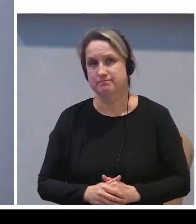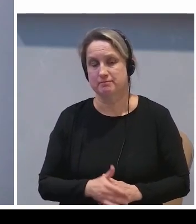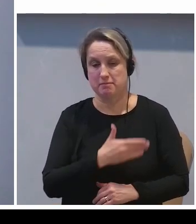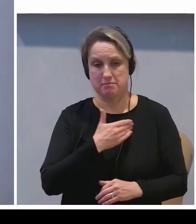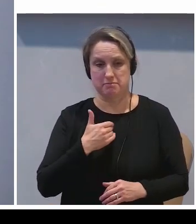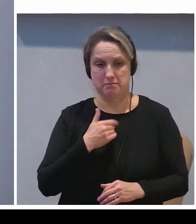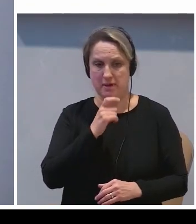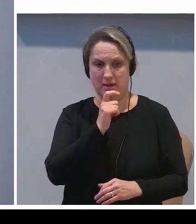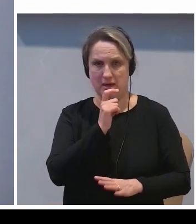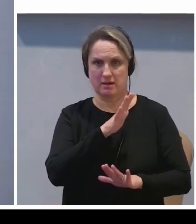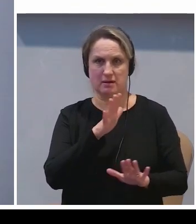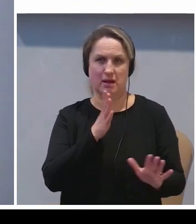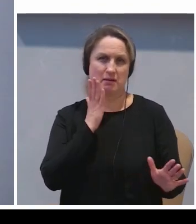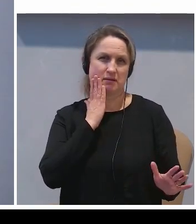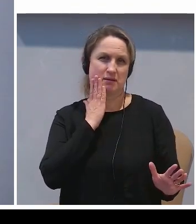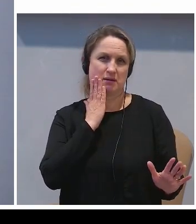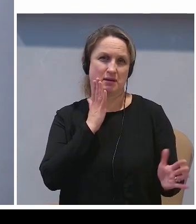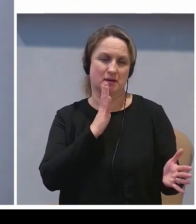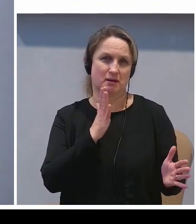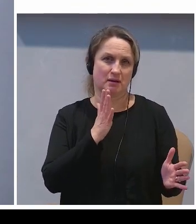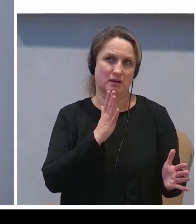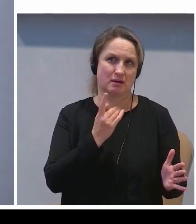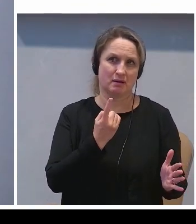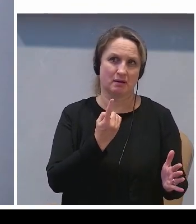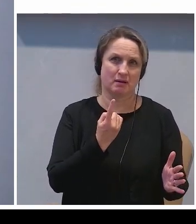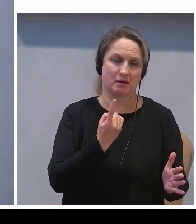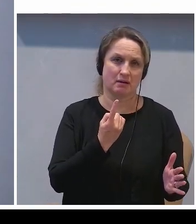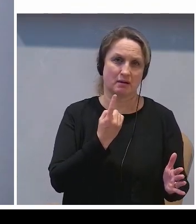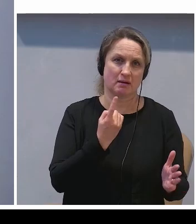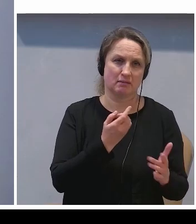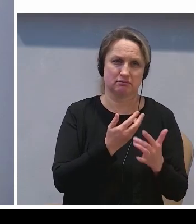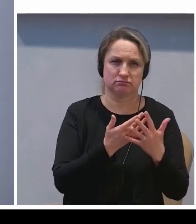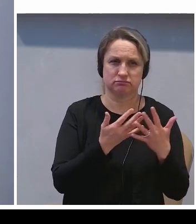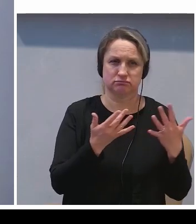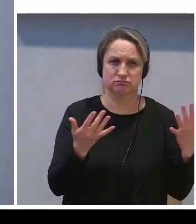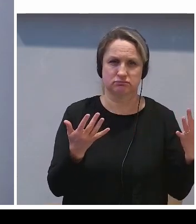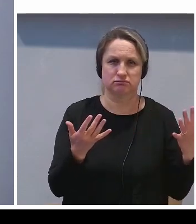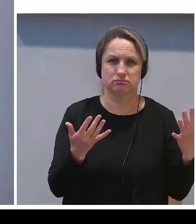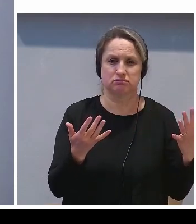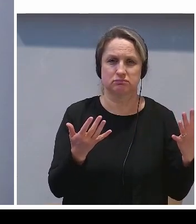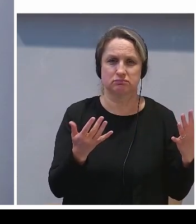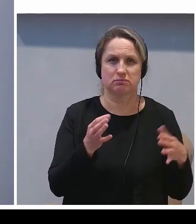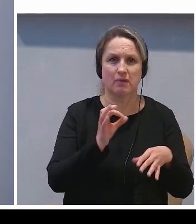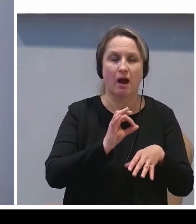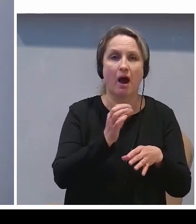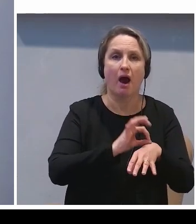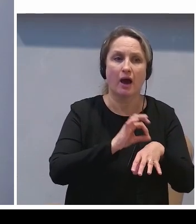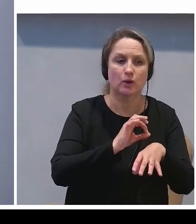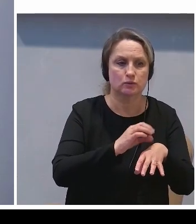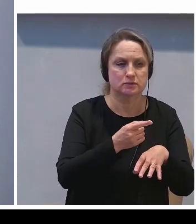Me ei räägi siin sirpraku tõvest, millel on hulgaliselt põdejaid,